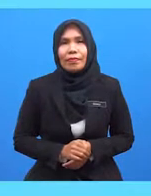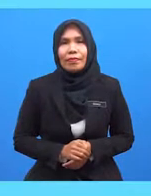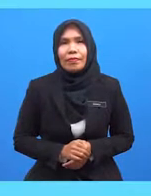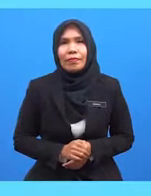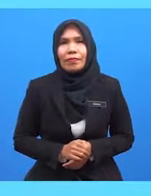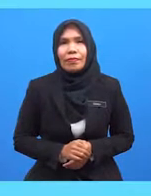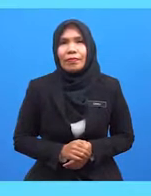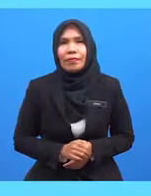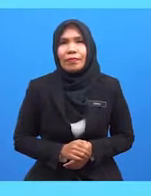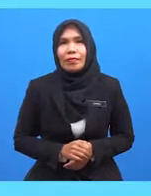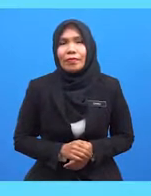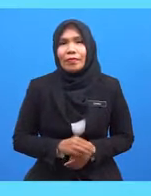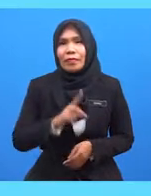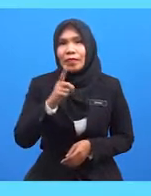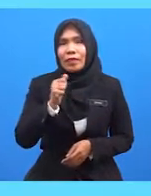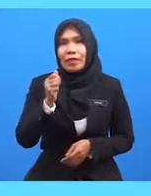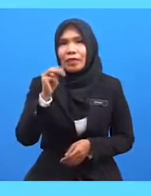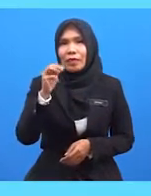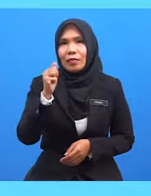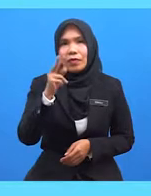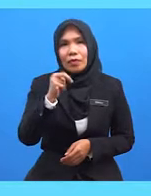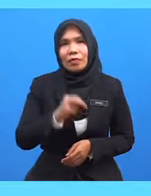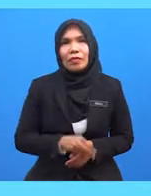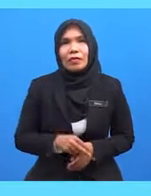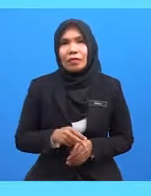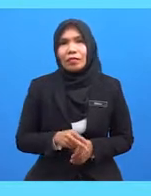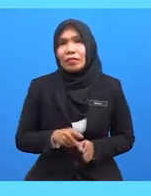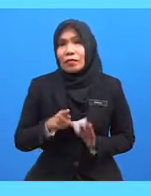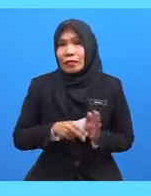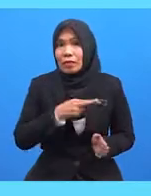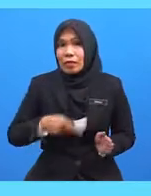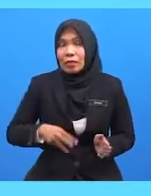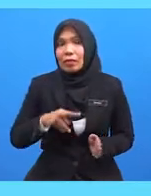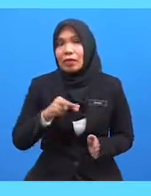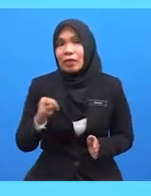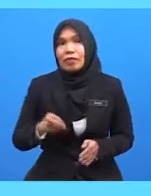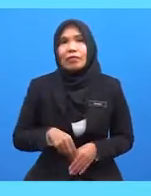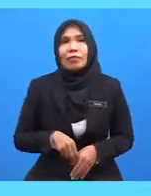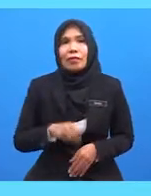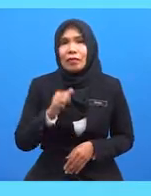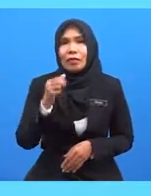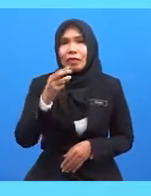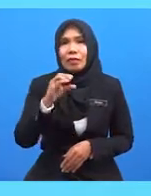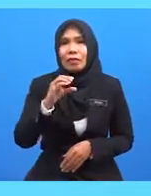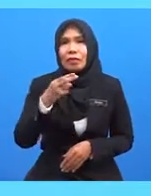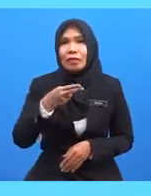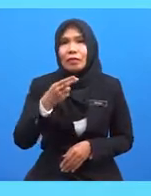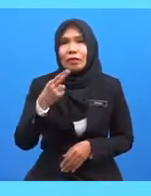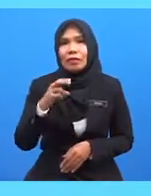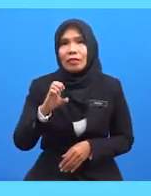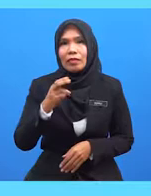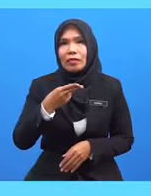Zaman Kerajaan Aceh memainkan peranan penting dalam perkembangan agama